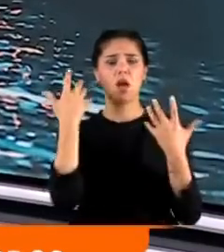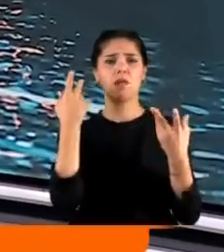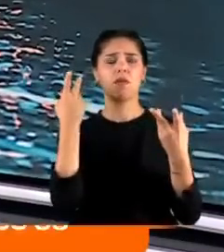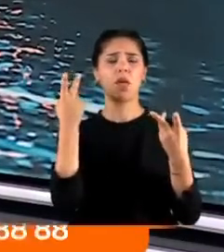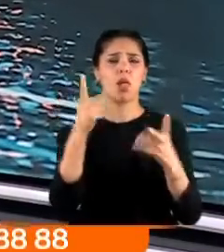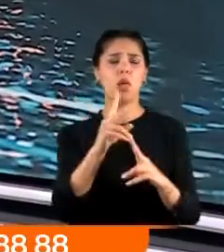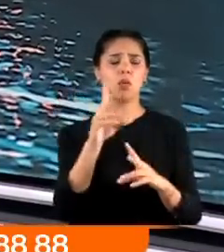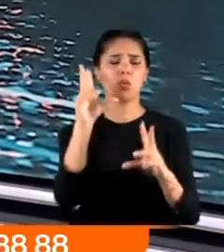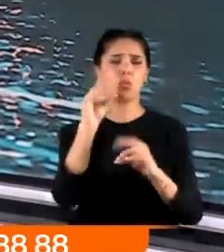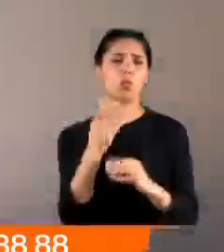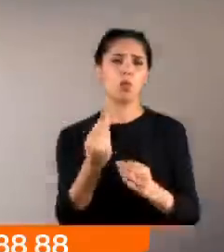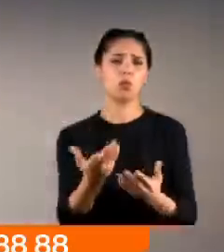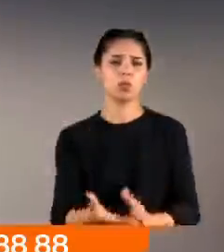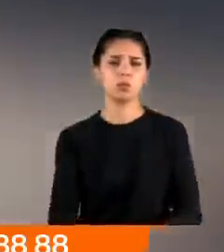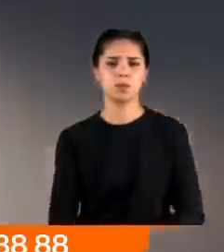uyuttu.